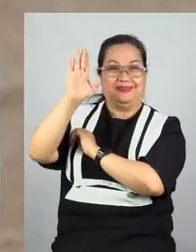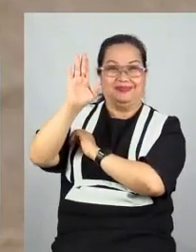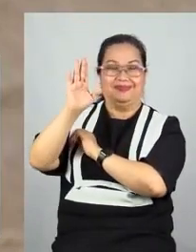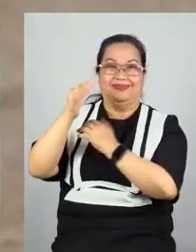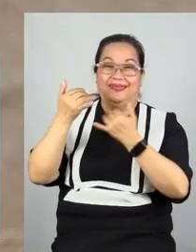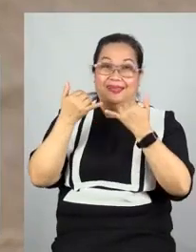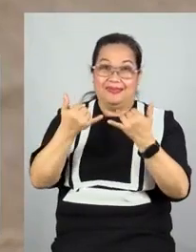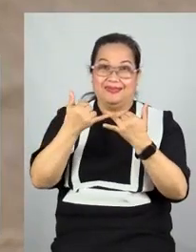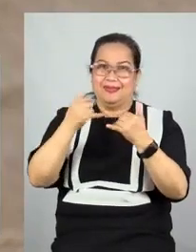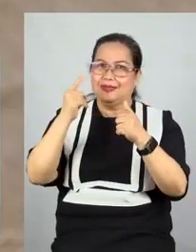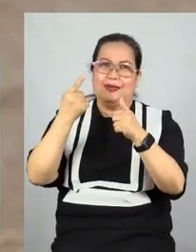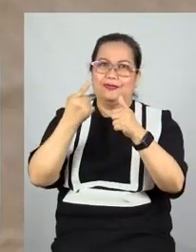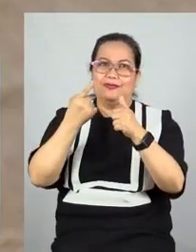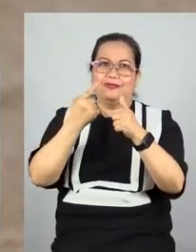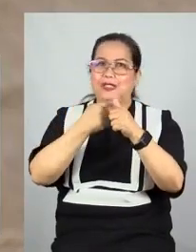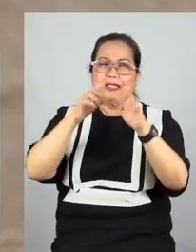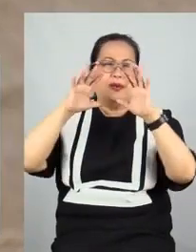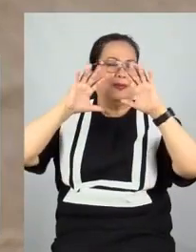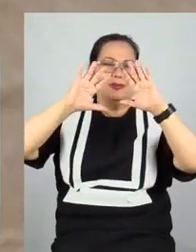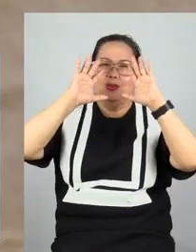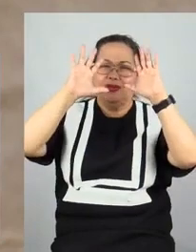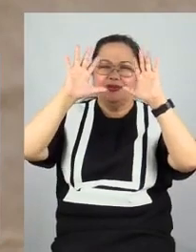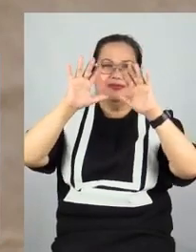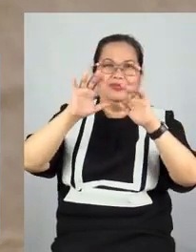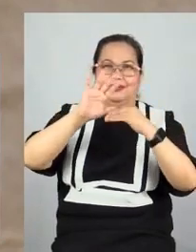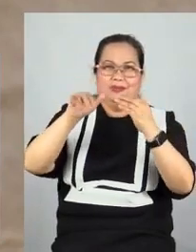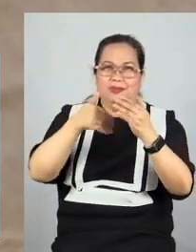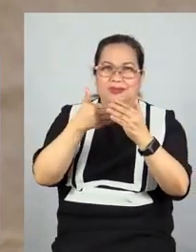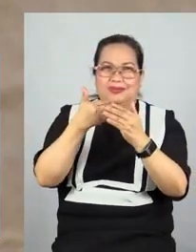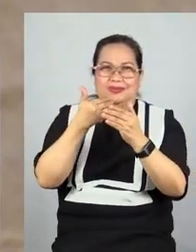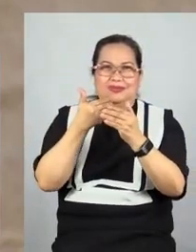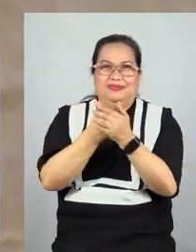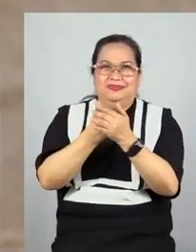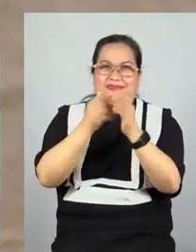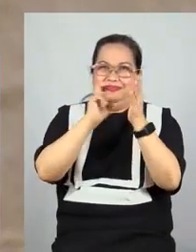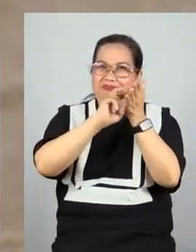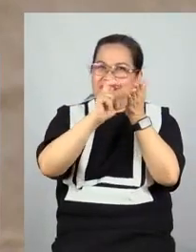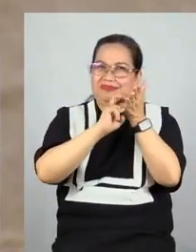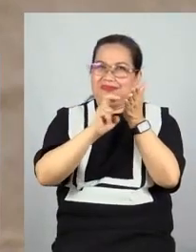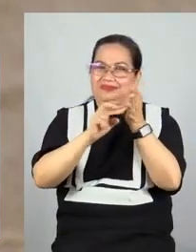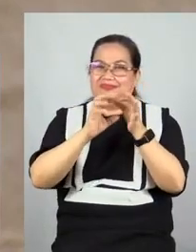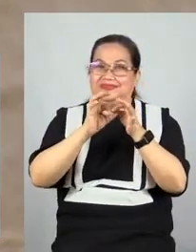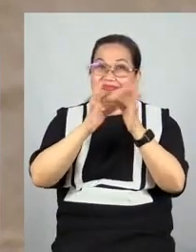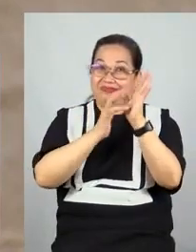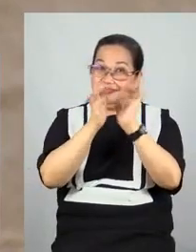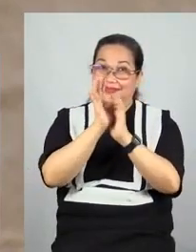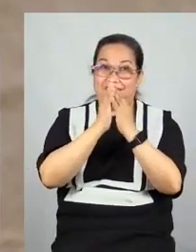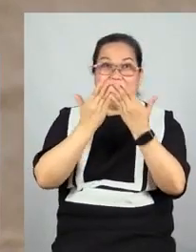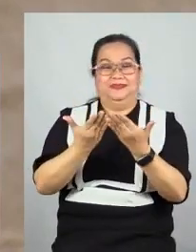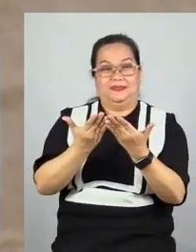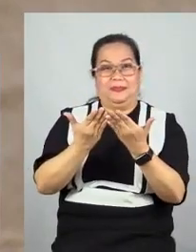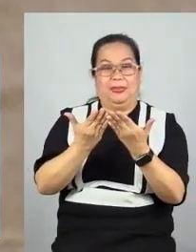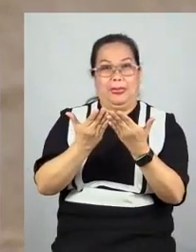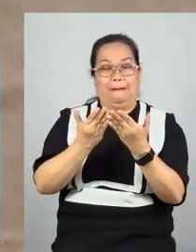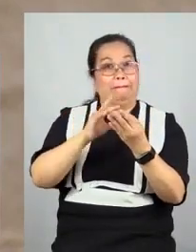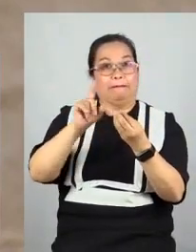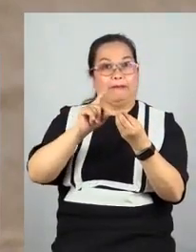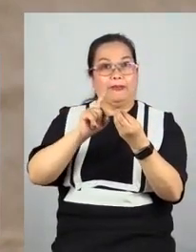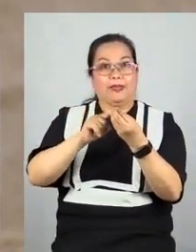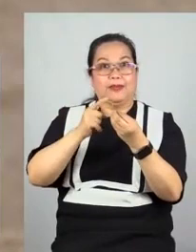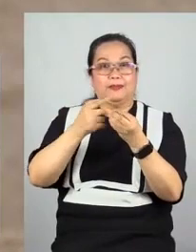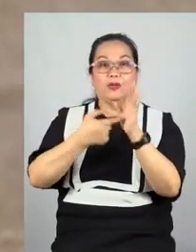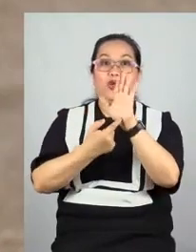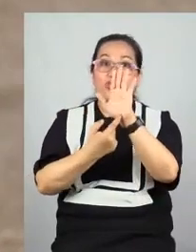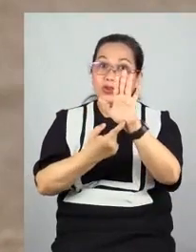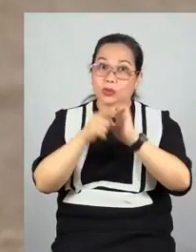Ito ay isa sa pinakadakilang sa mga talata sa ating Biblia. Ito ay